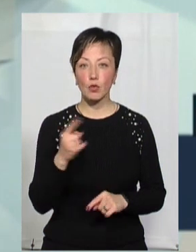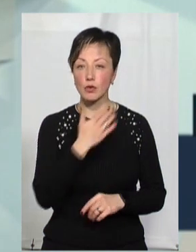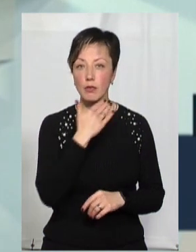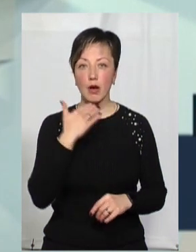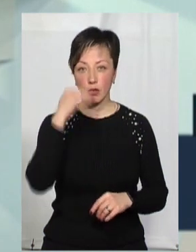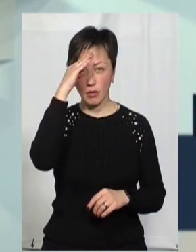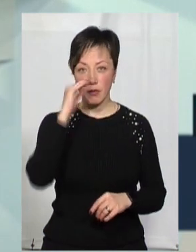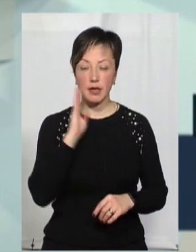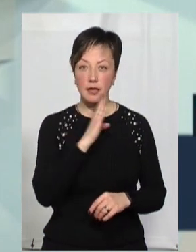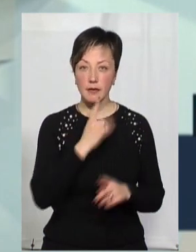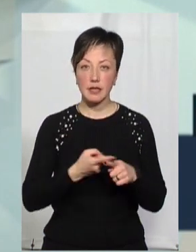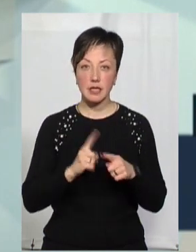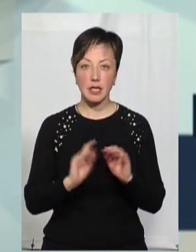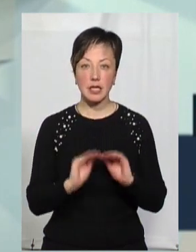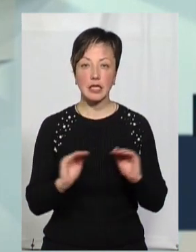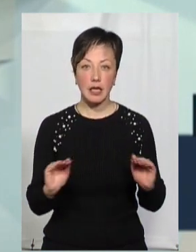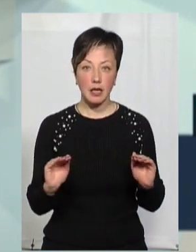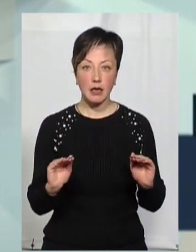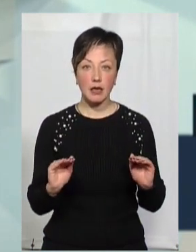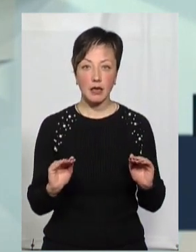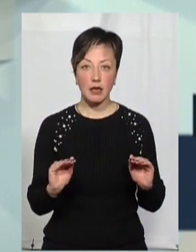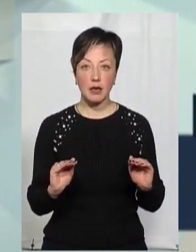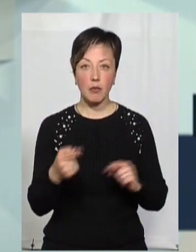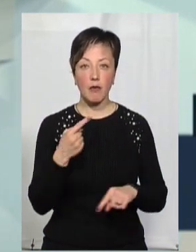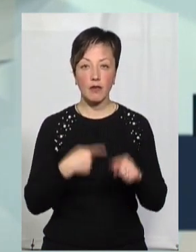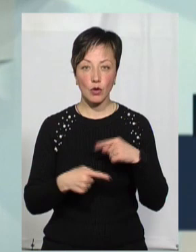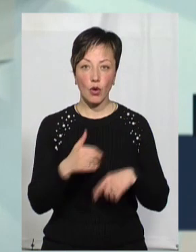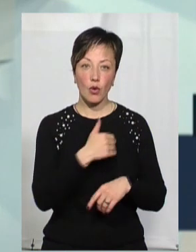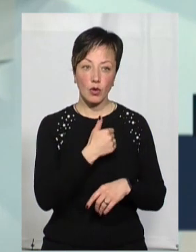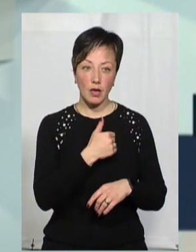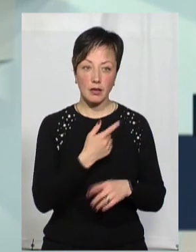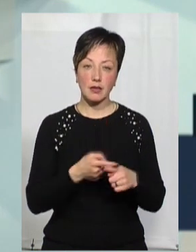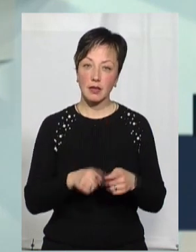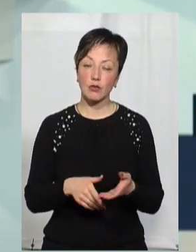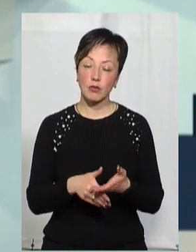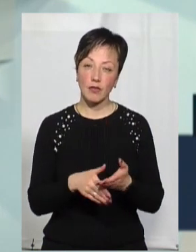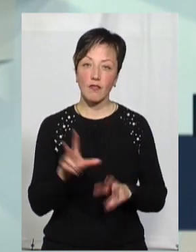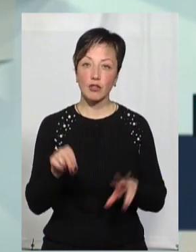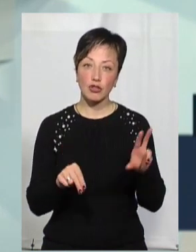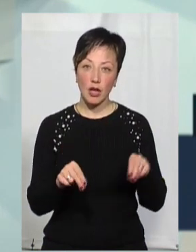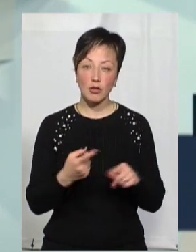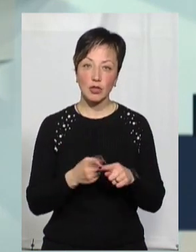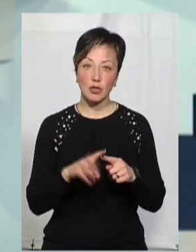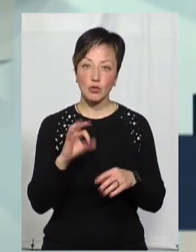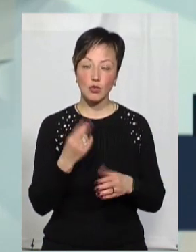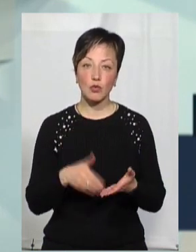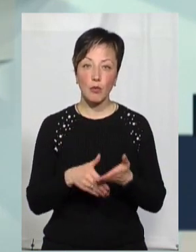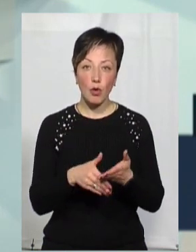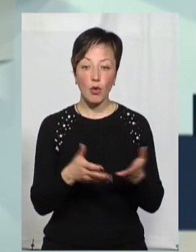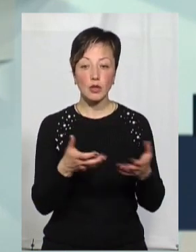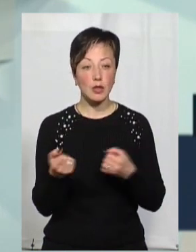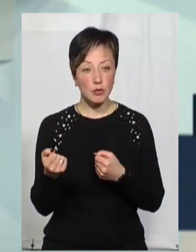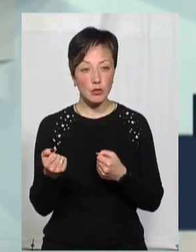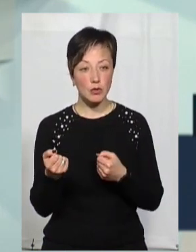батьків цих дітей, що до них повернулися, їхні діти, хочуть цієї допомоги. Вони вважають, що ту соціальну допомогу, яку